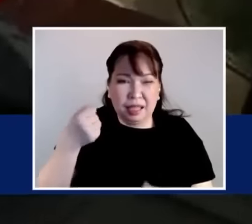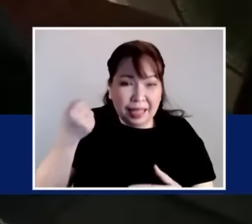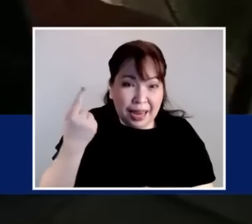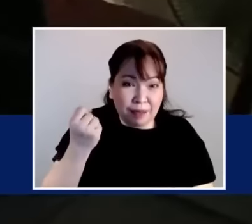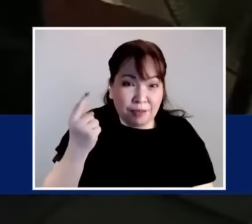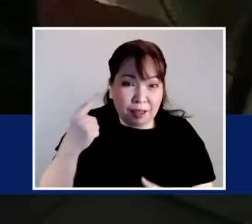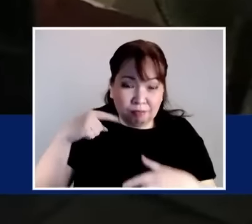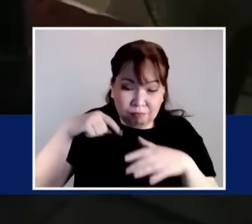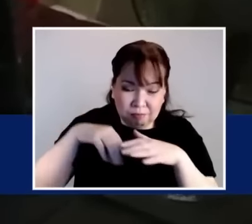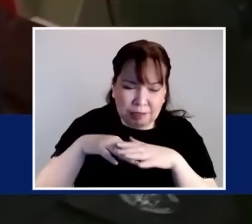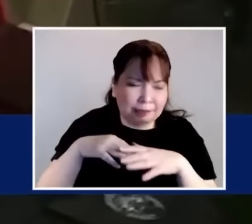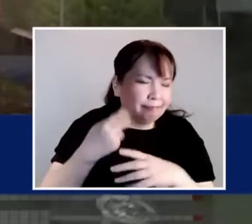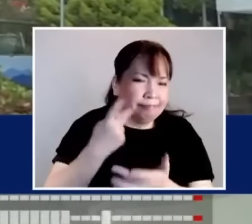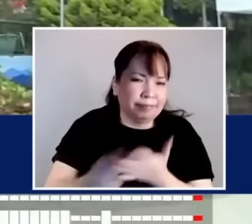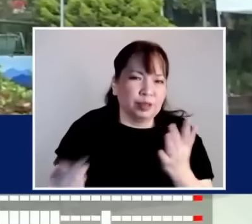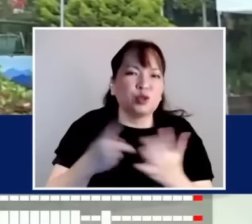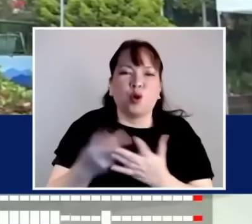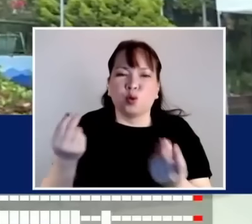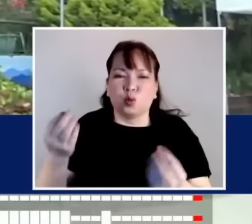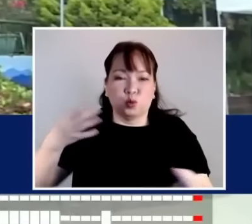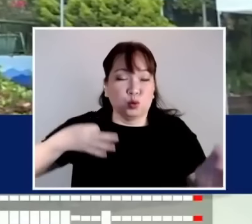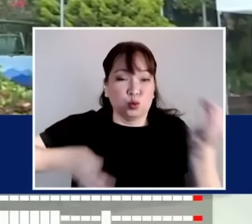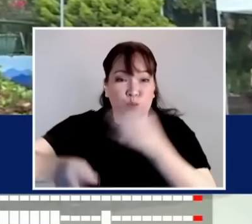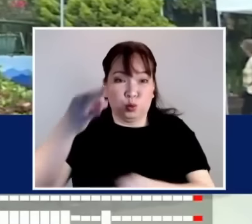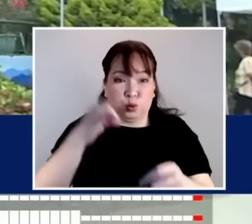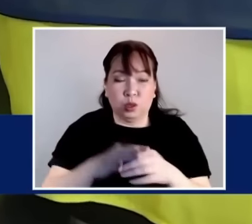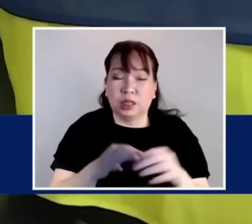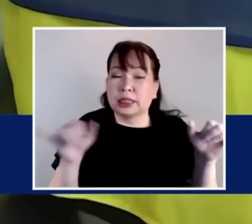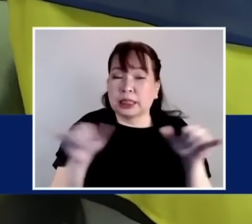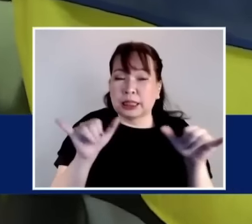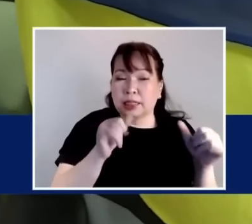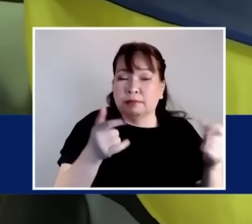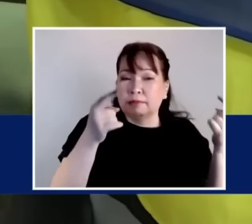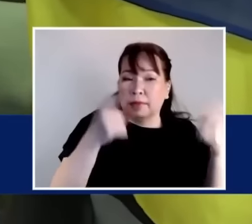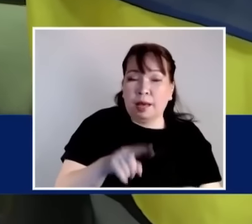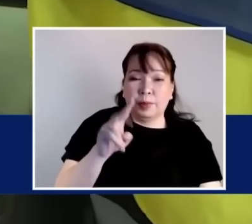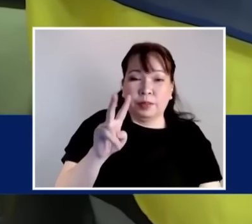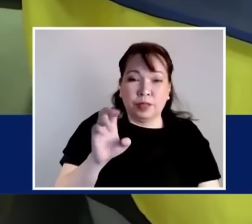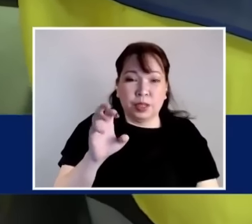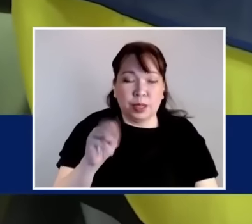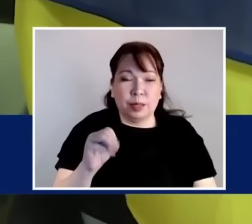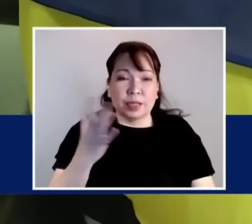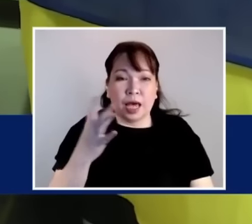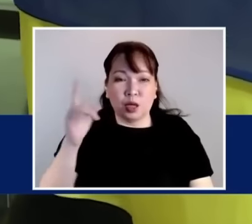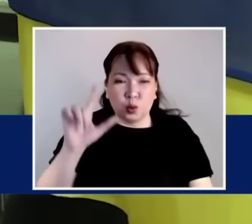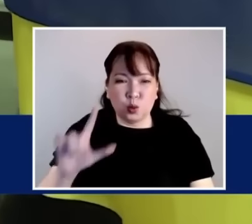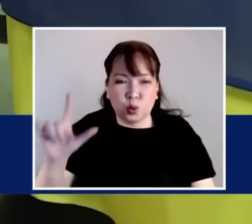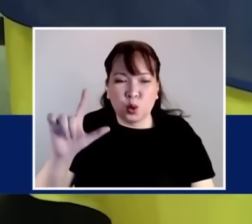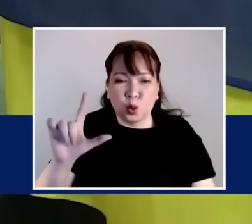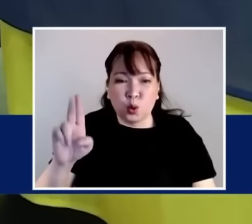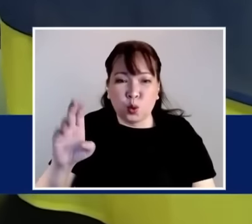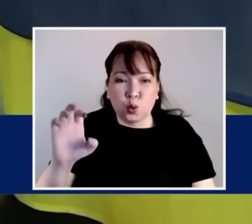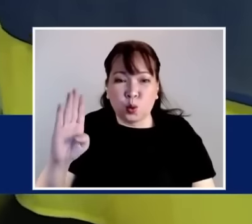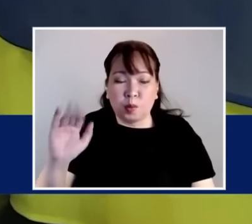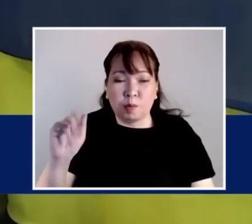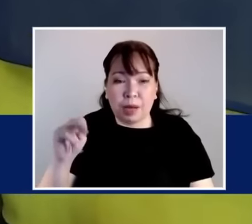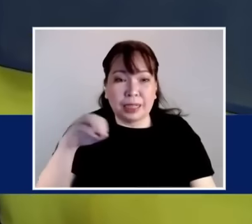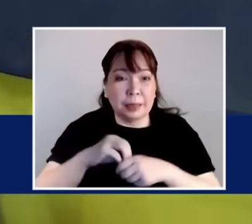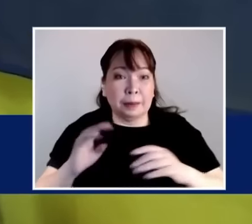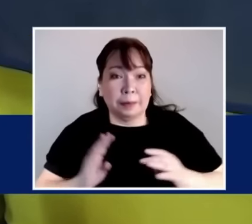Agad naman itong pinalitan. Nasira rin ang VCM sa Lucban Elementary School sa Baguio City. Sinubukan pa